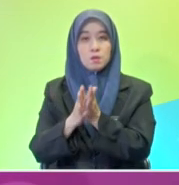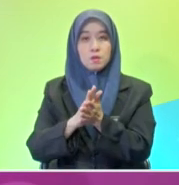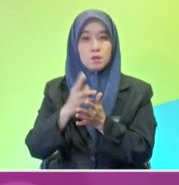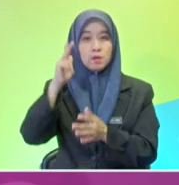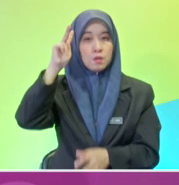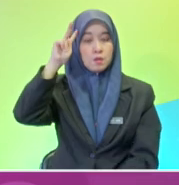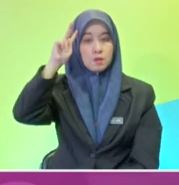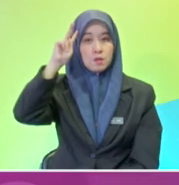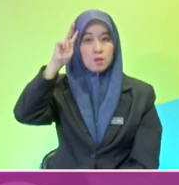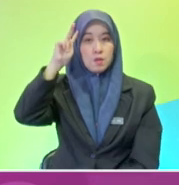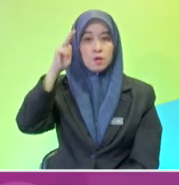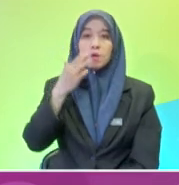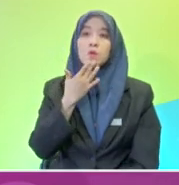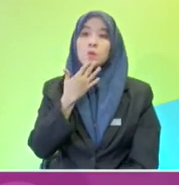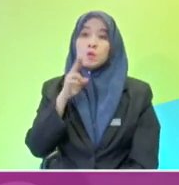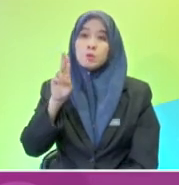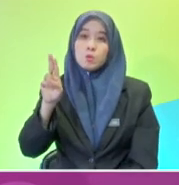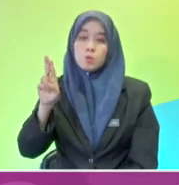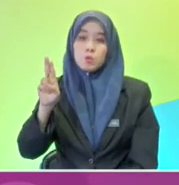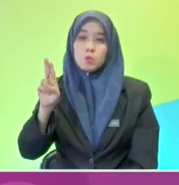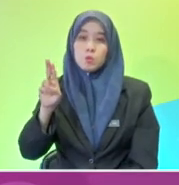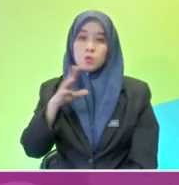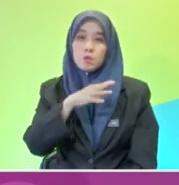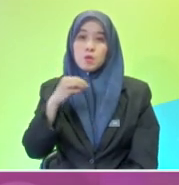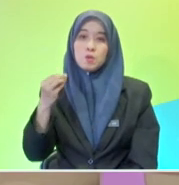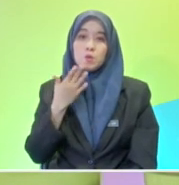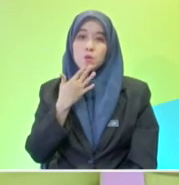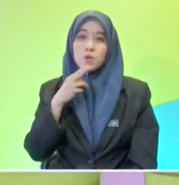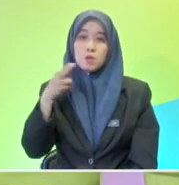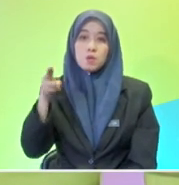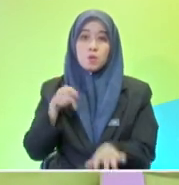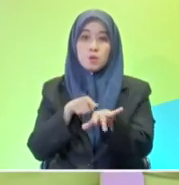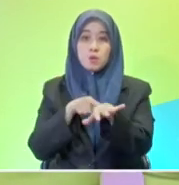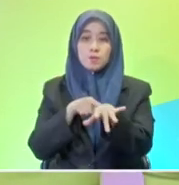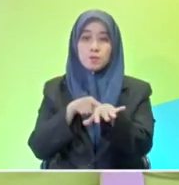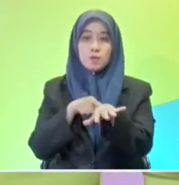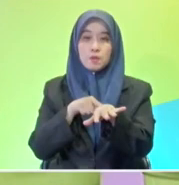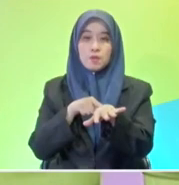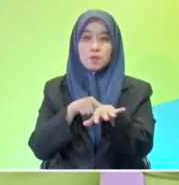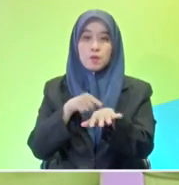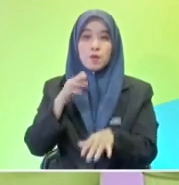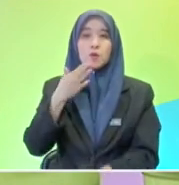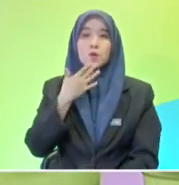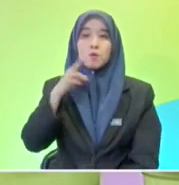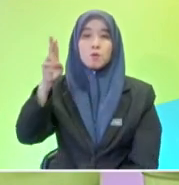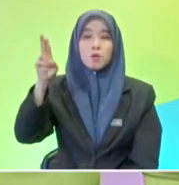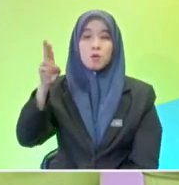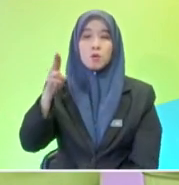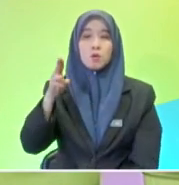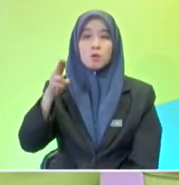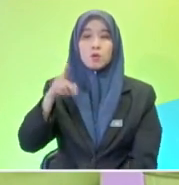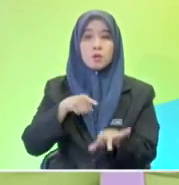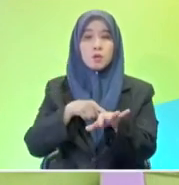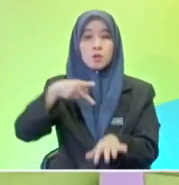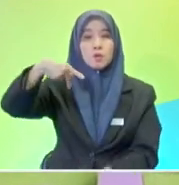warna War ungu warna hijau masu okey ni warna unggu warna unggu ialah daun puding puding